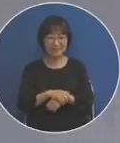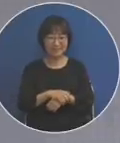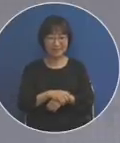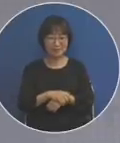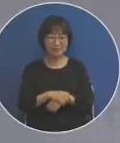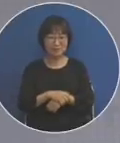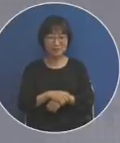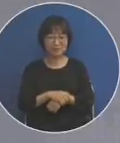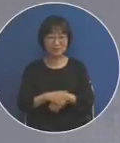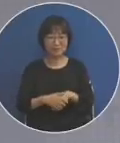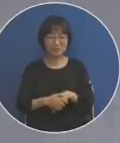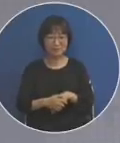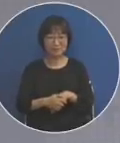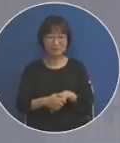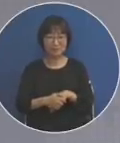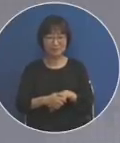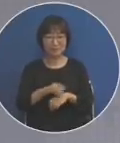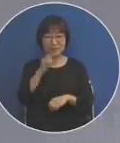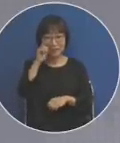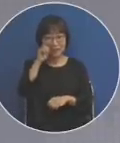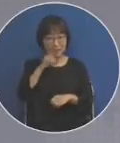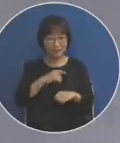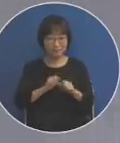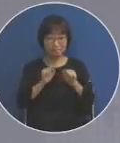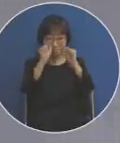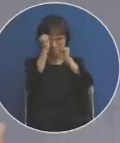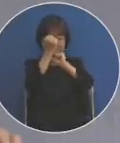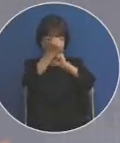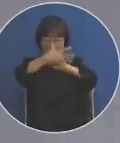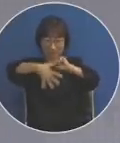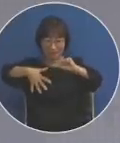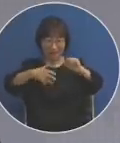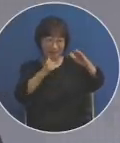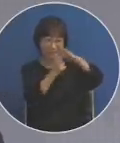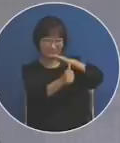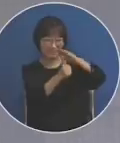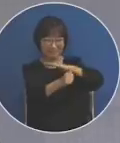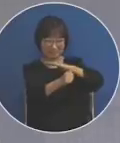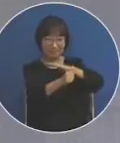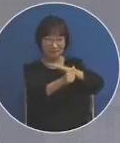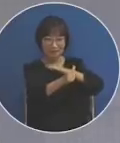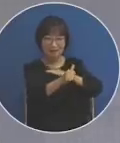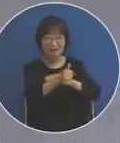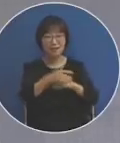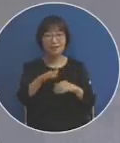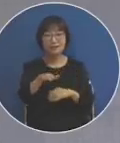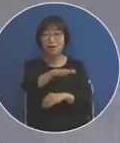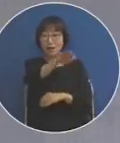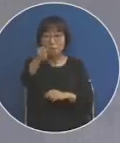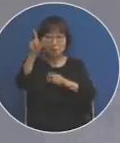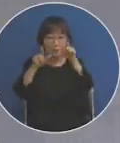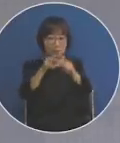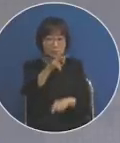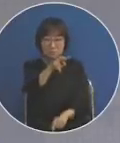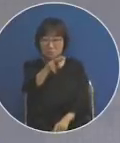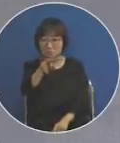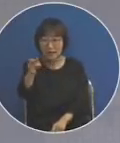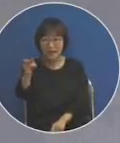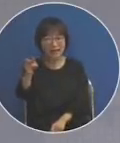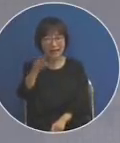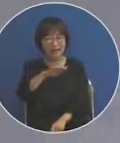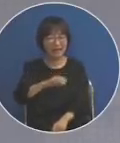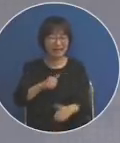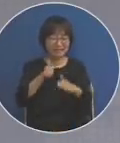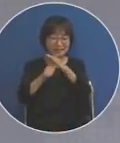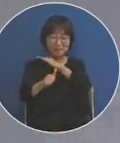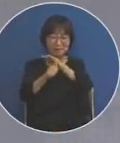진다 손치더라도 선수 아이라는 걸 알아요. Now, maybe you might lose to an athlete or even the athlete might lose to you in a race, but they can tell if you're an